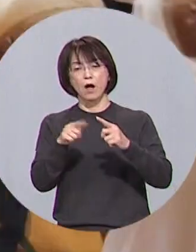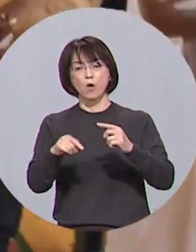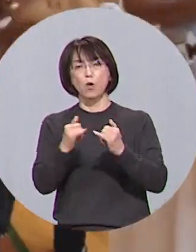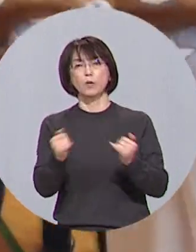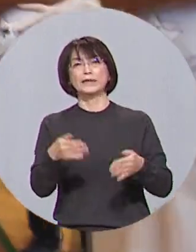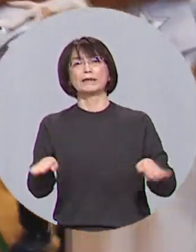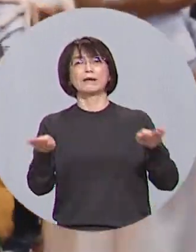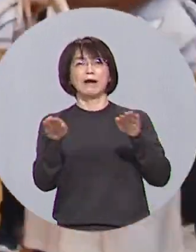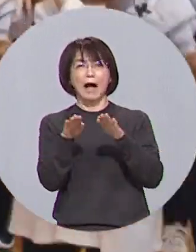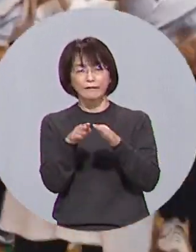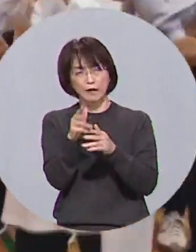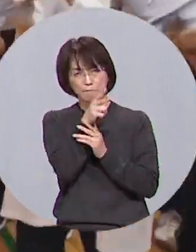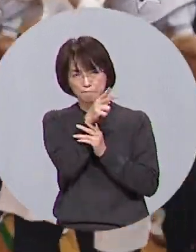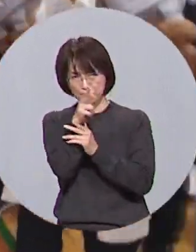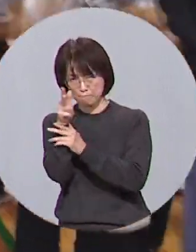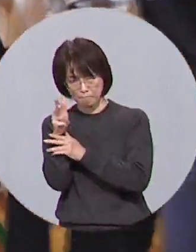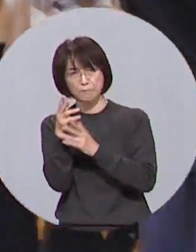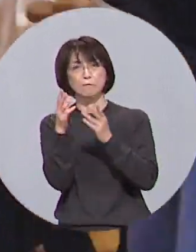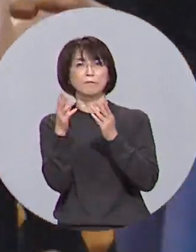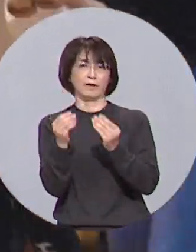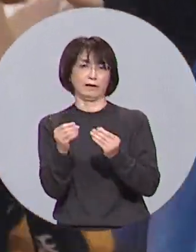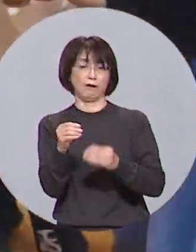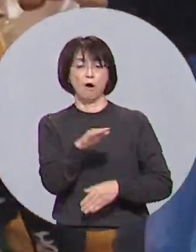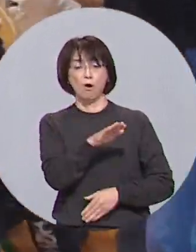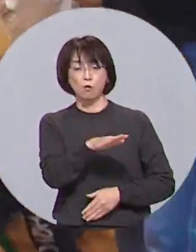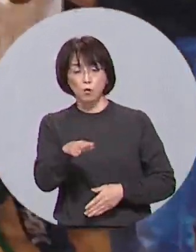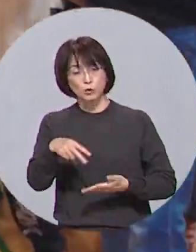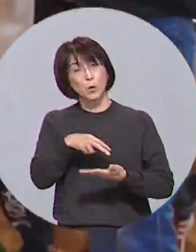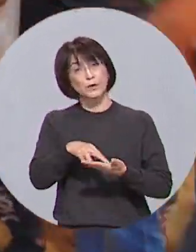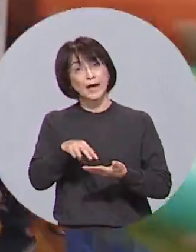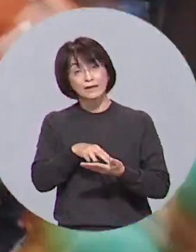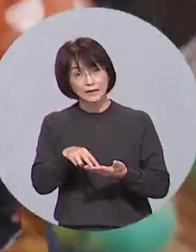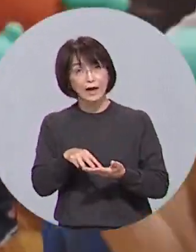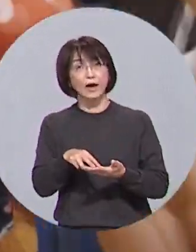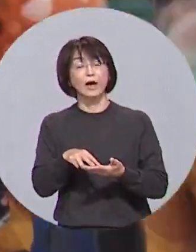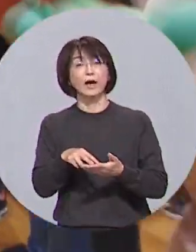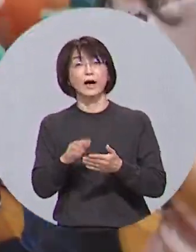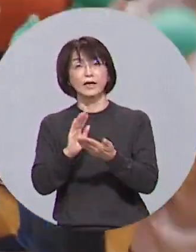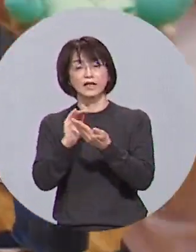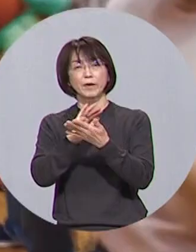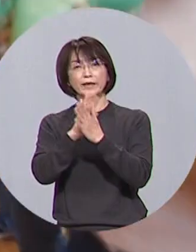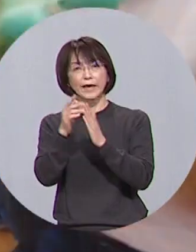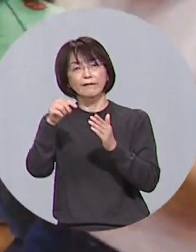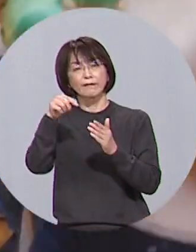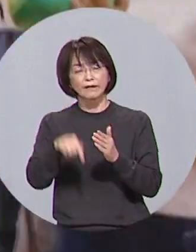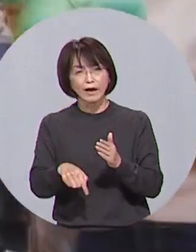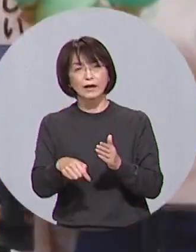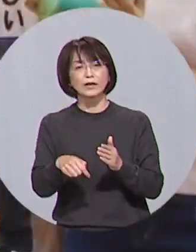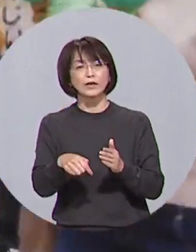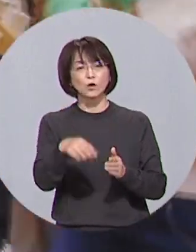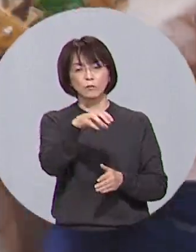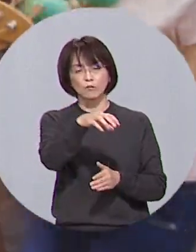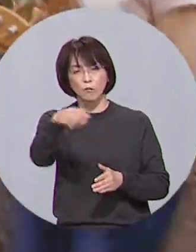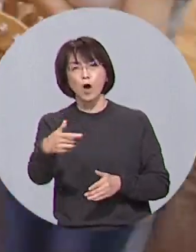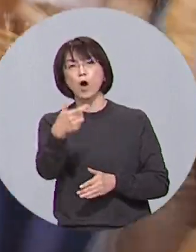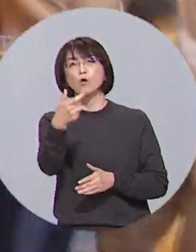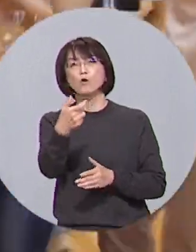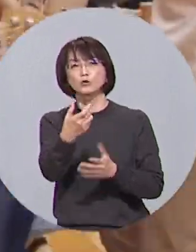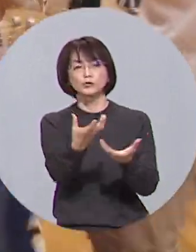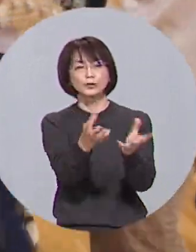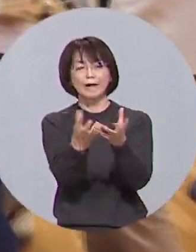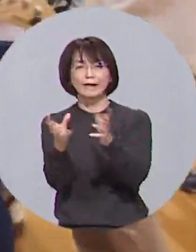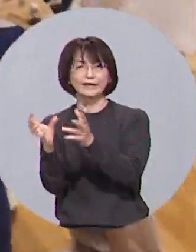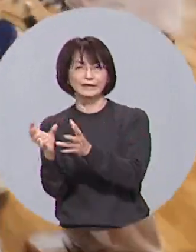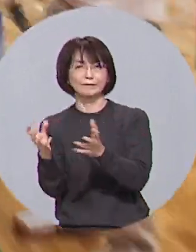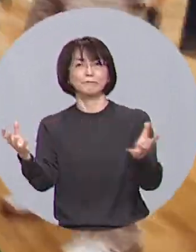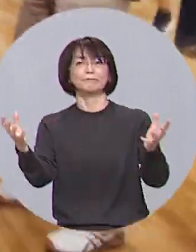ダンサーが、まあ、キッズダンサー、あと県内の60の市町村の PR 部隊が参加してくれまして、はい、特産品